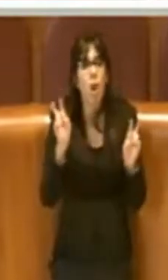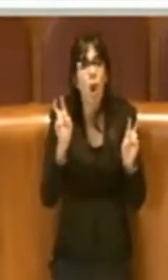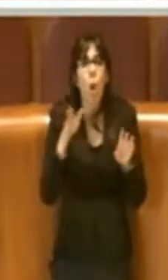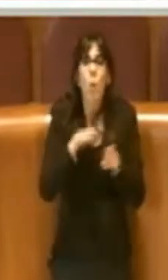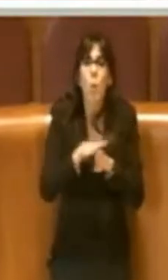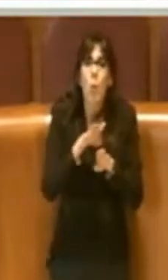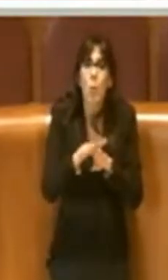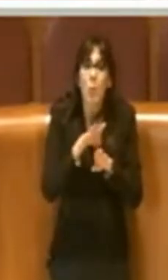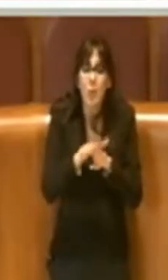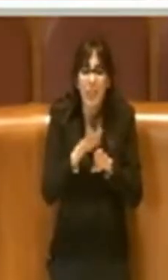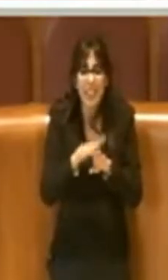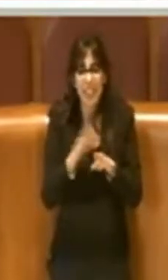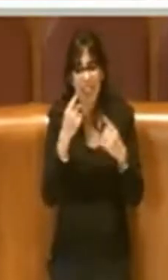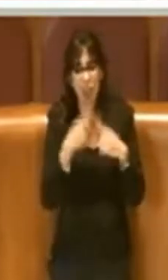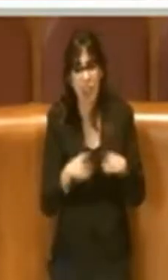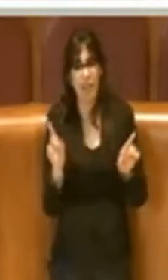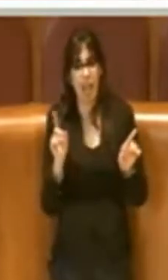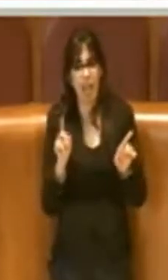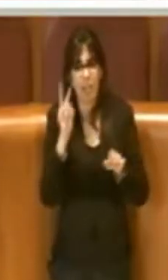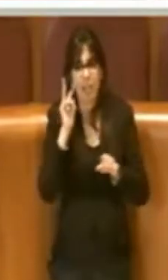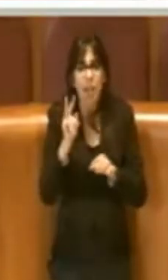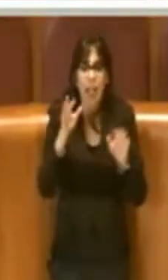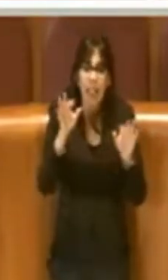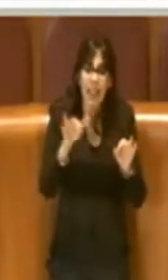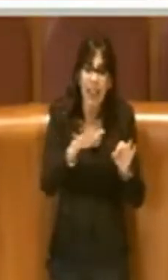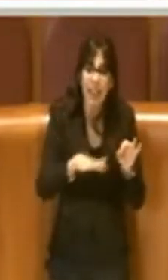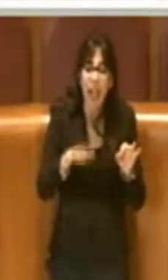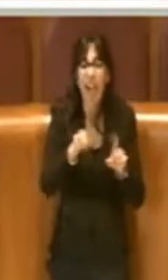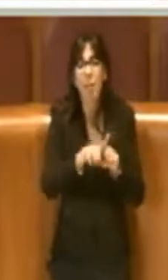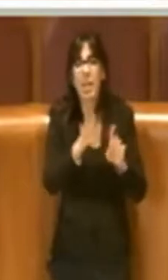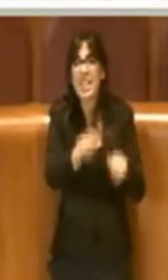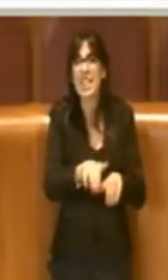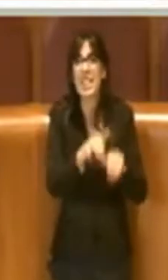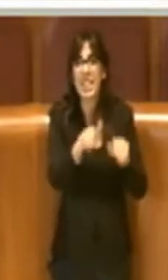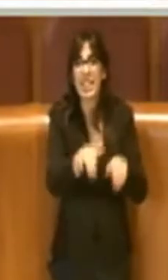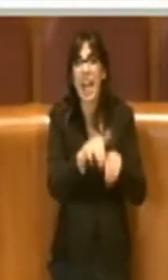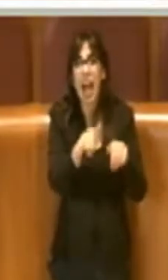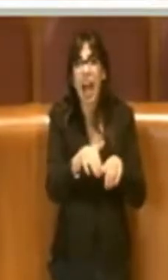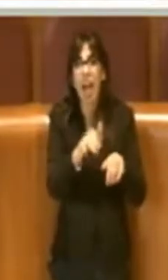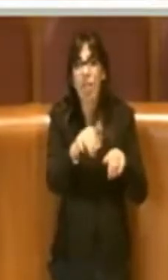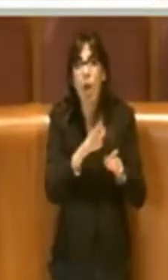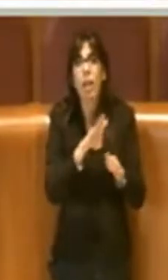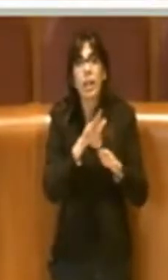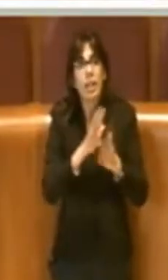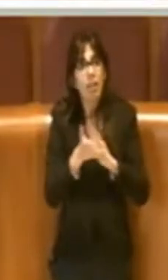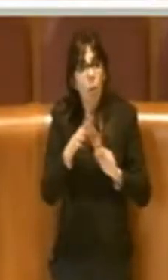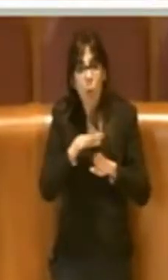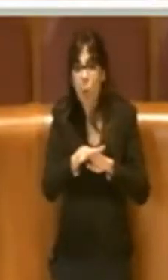diverso, di vedere le terre di escavazione come una risorsa.